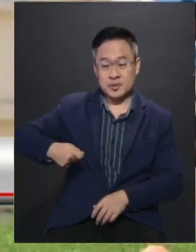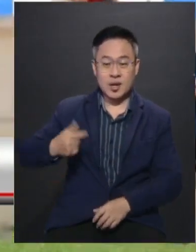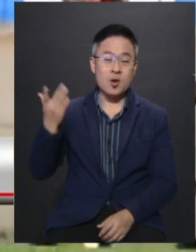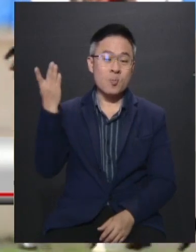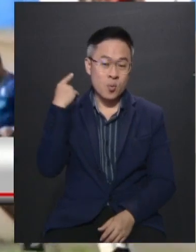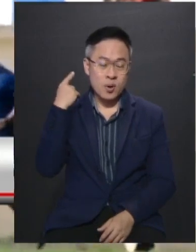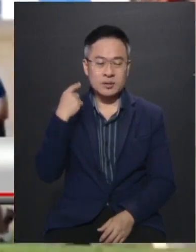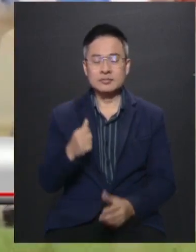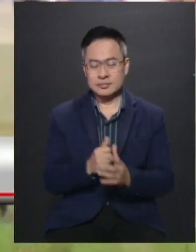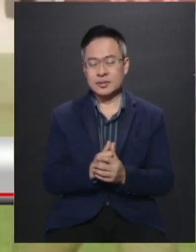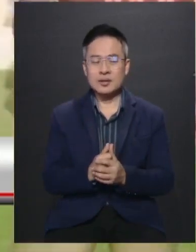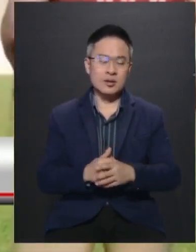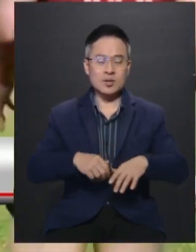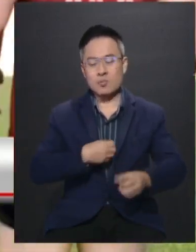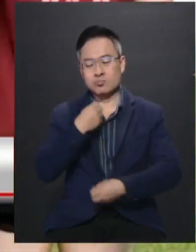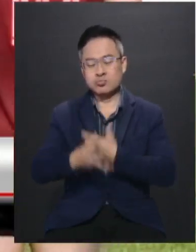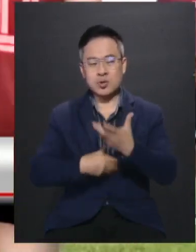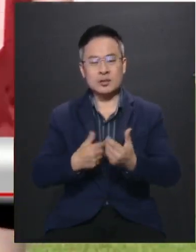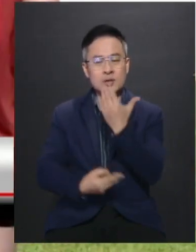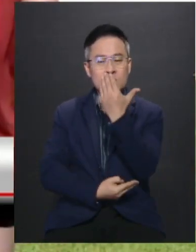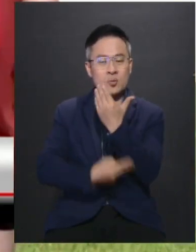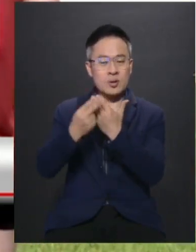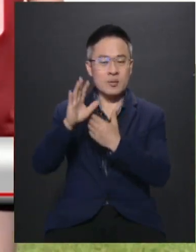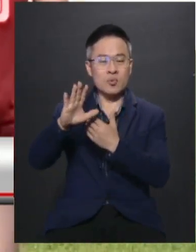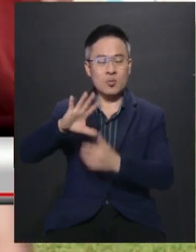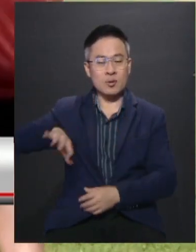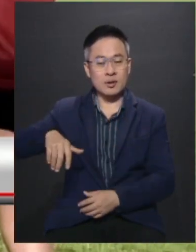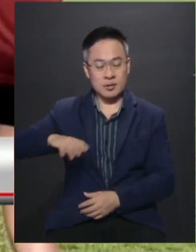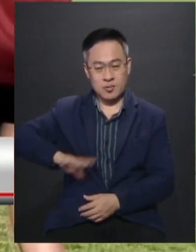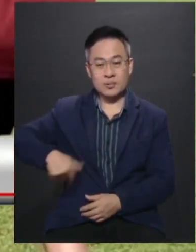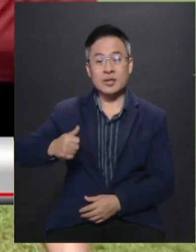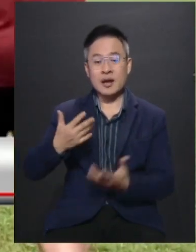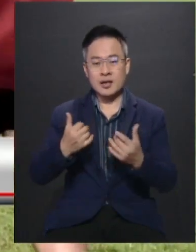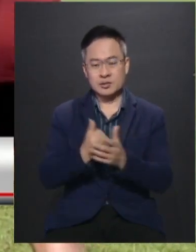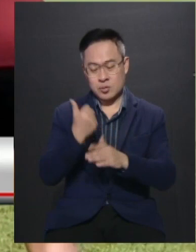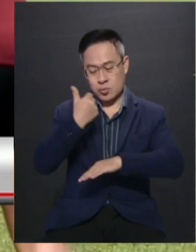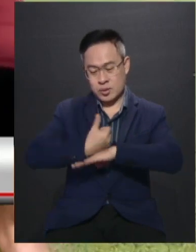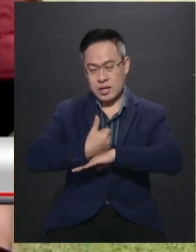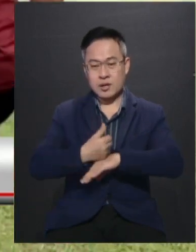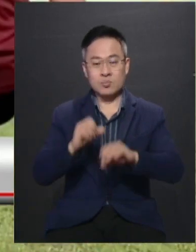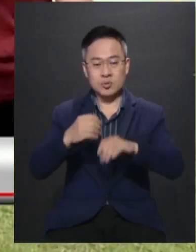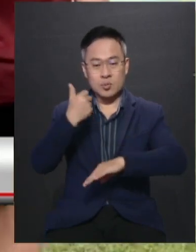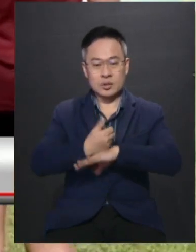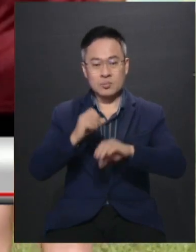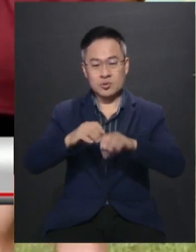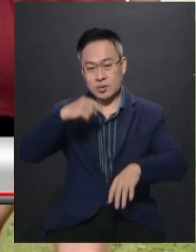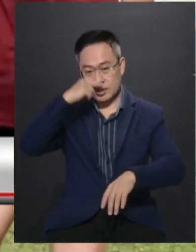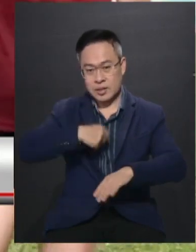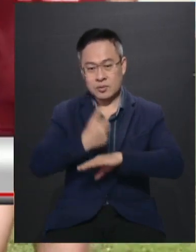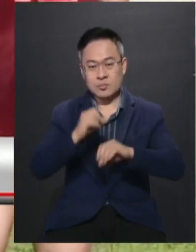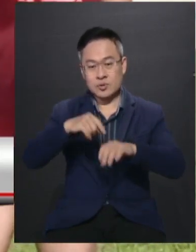ทำการแถลงข่าวขึ้นที่โรงแรมพนมเปญโดยโค้ชหละอิสระศรีทโรเฮดโค้ชทัพช้างศึกใน